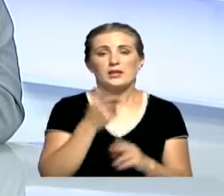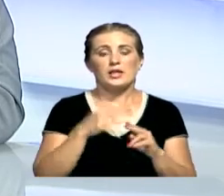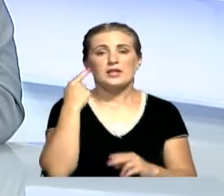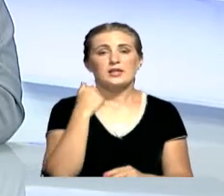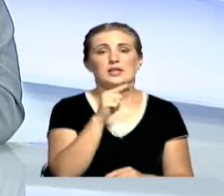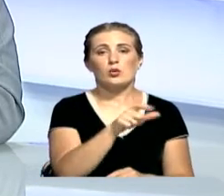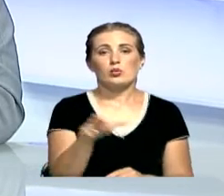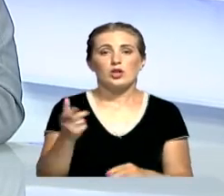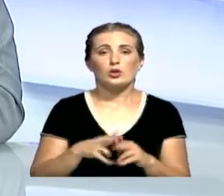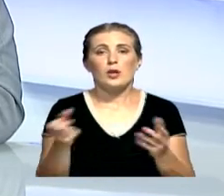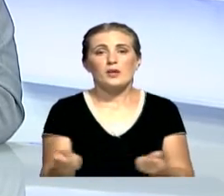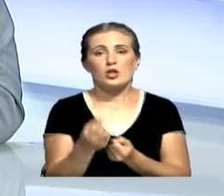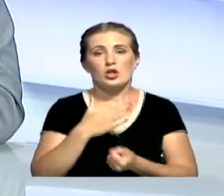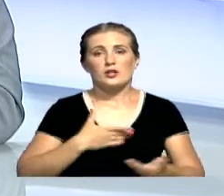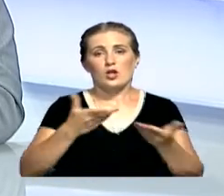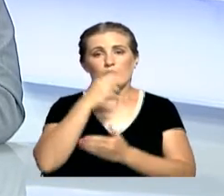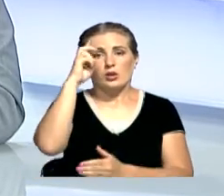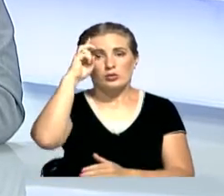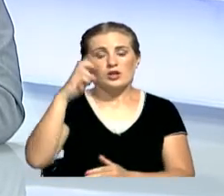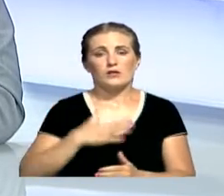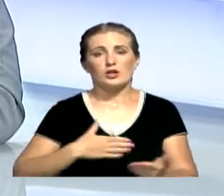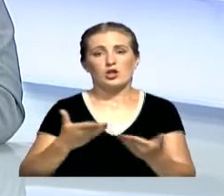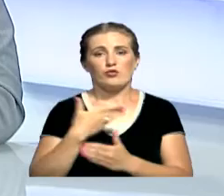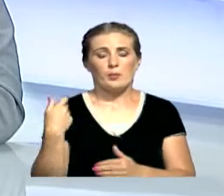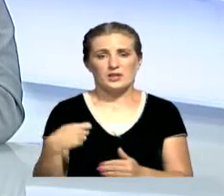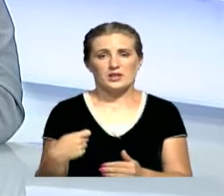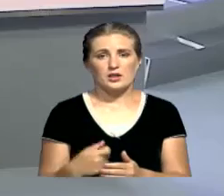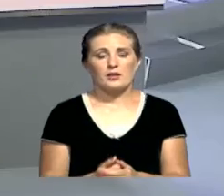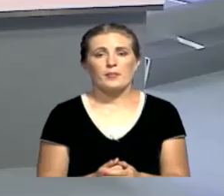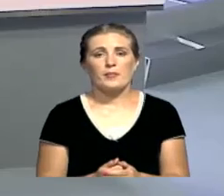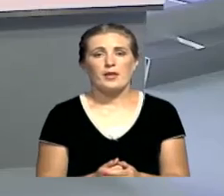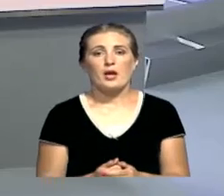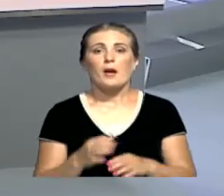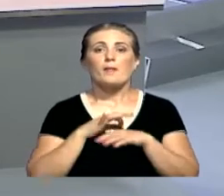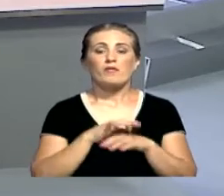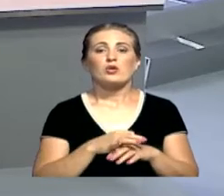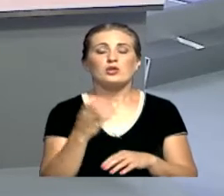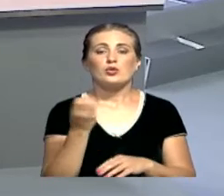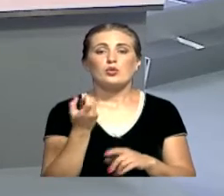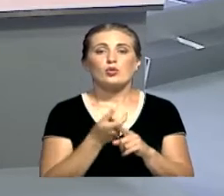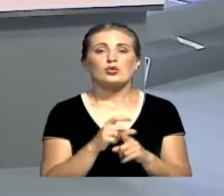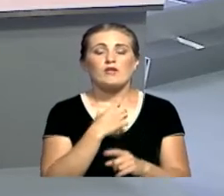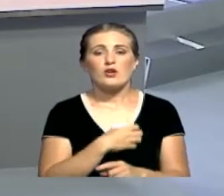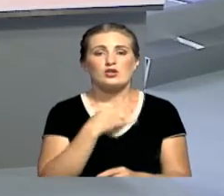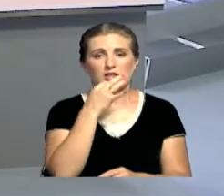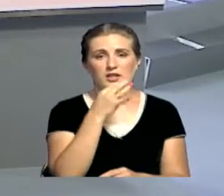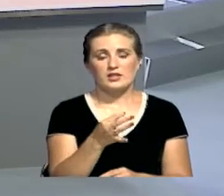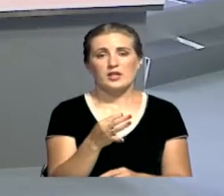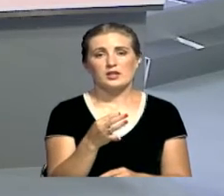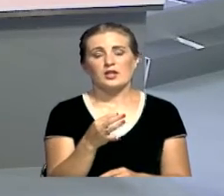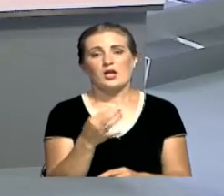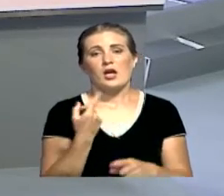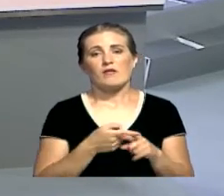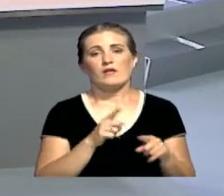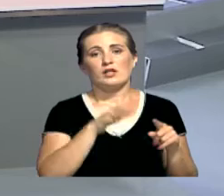которые поддерживает наше государство поддержит нашего президента проводятся вот еще уж очень важно сказать что вот в